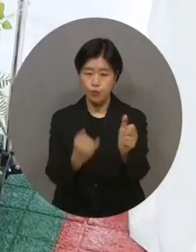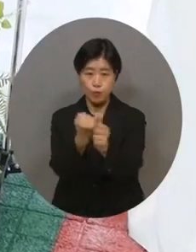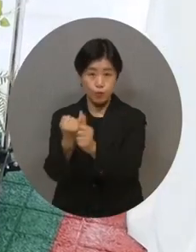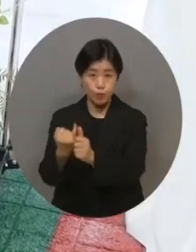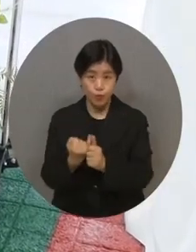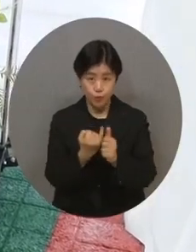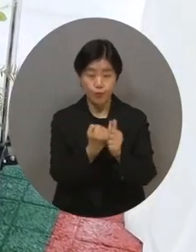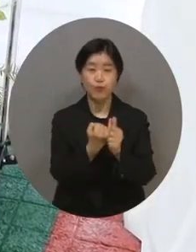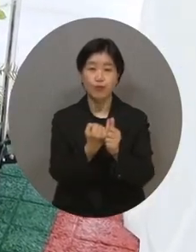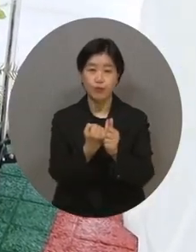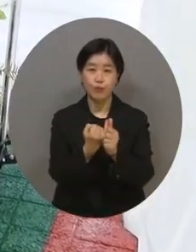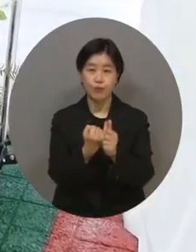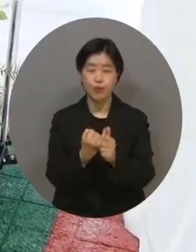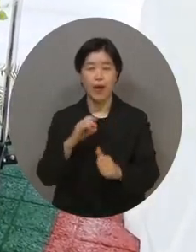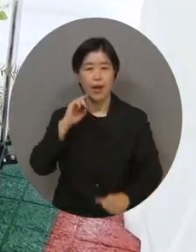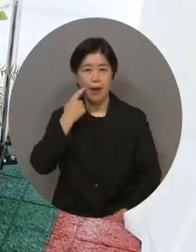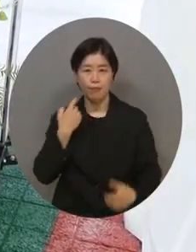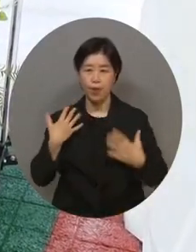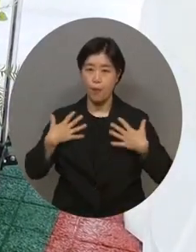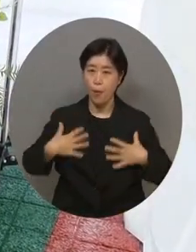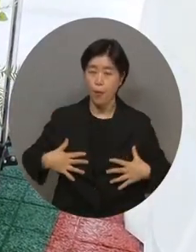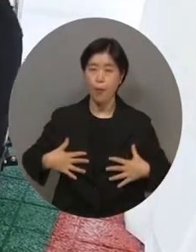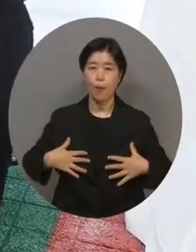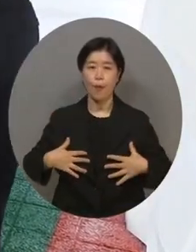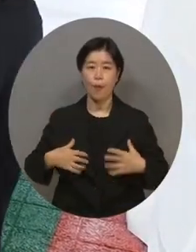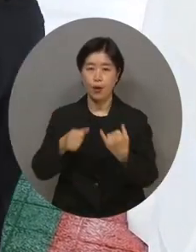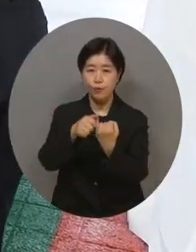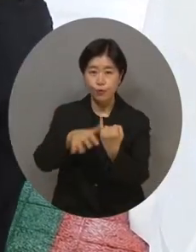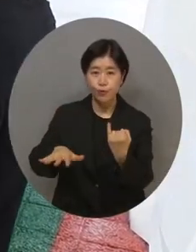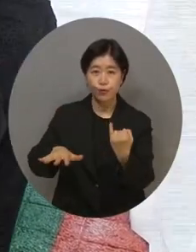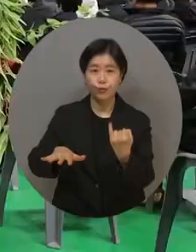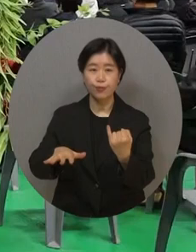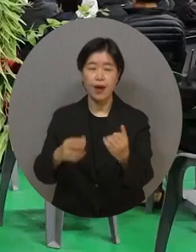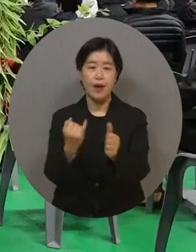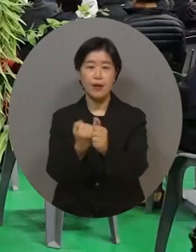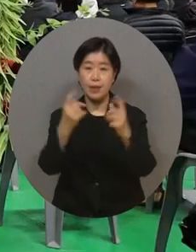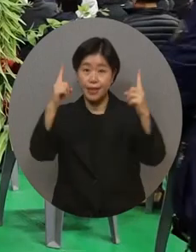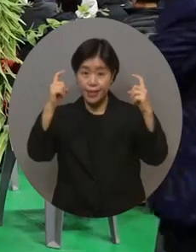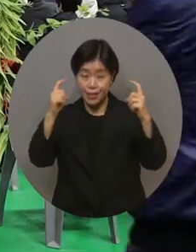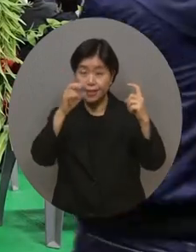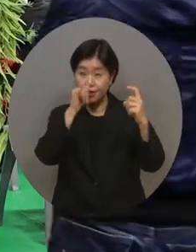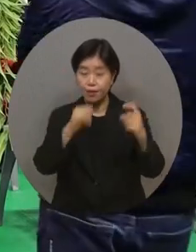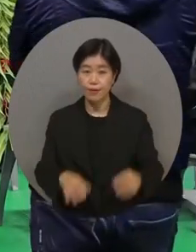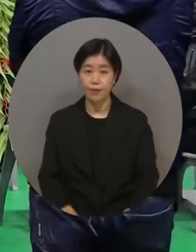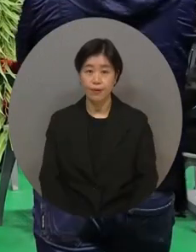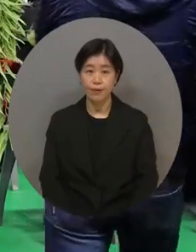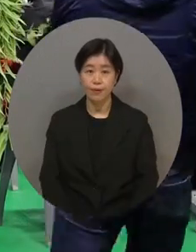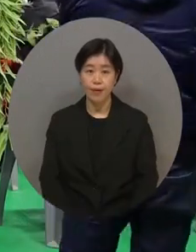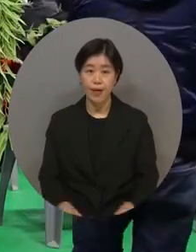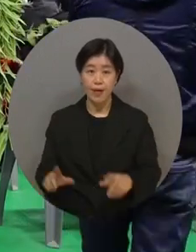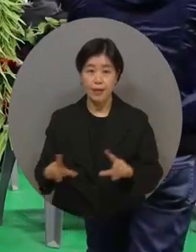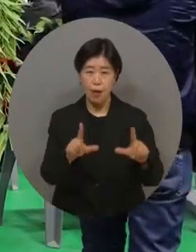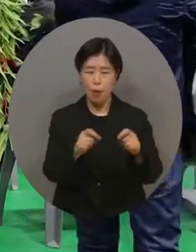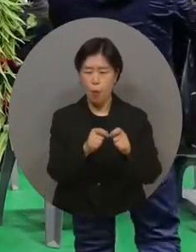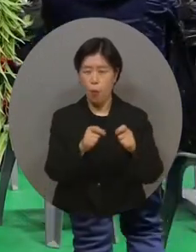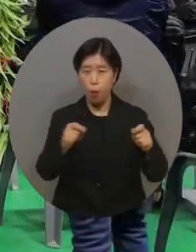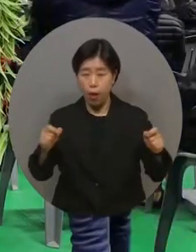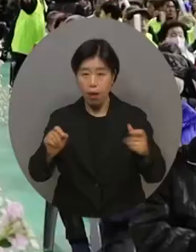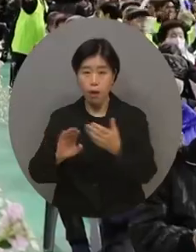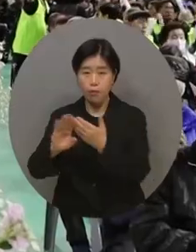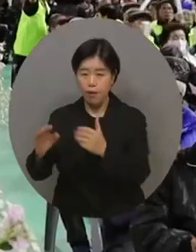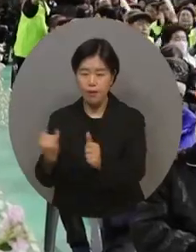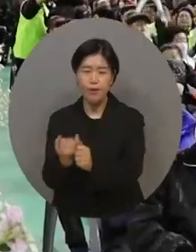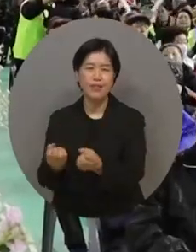고운 웨딩드레스와 턱시도를 차려입고 웨딩사진을 촬영하며 함께한 지 오랜 시간이 지나서 올리게 된